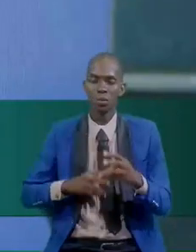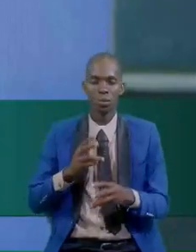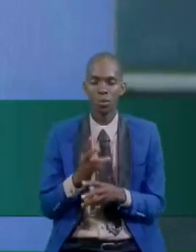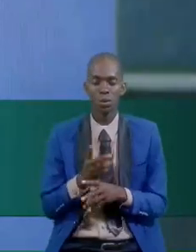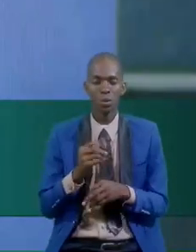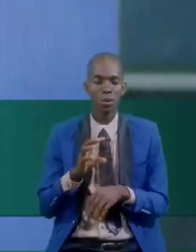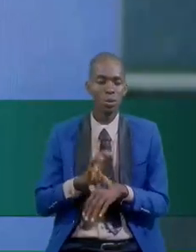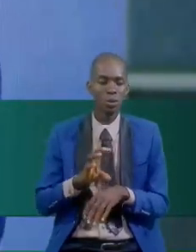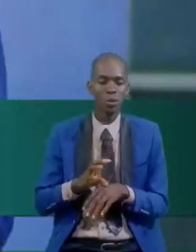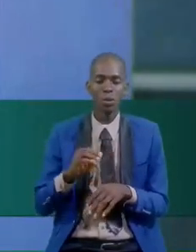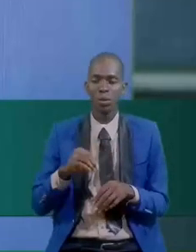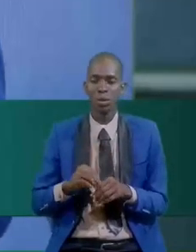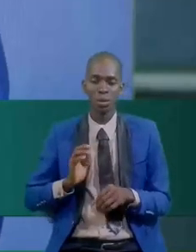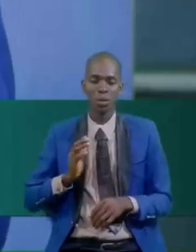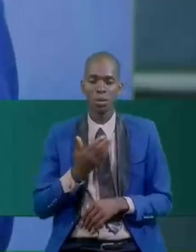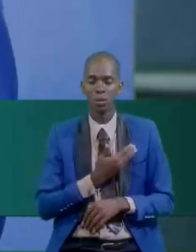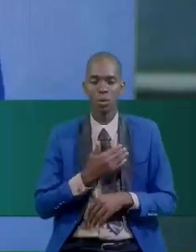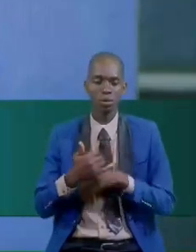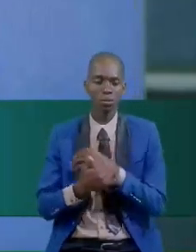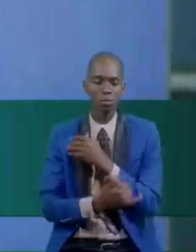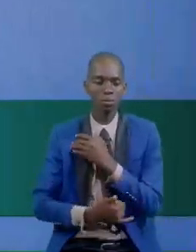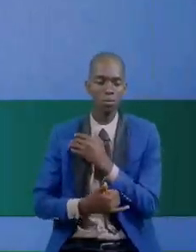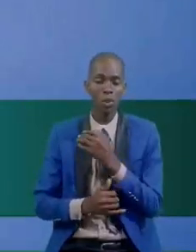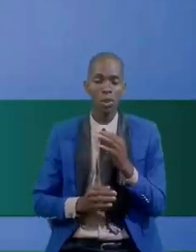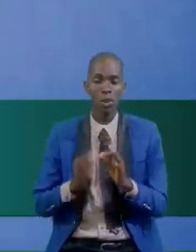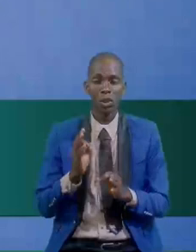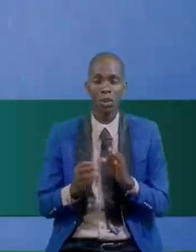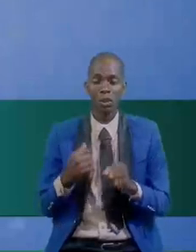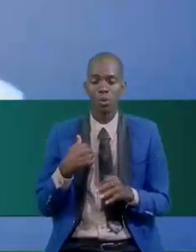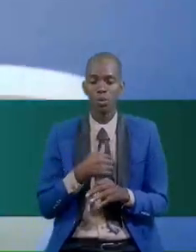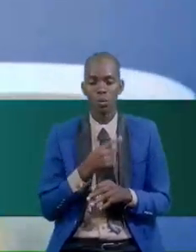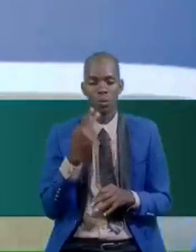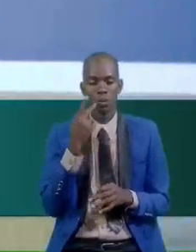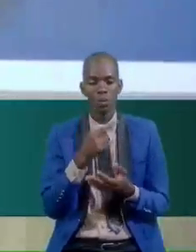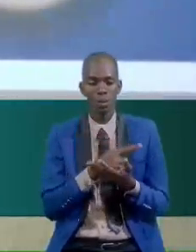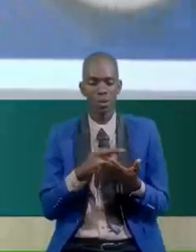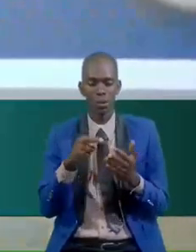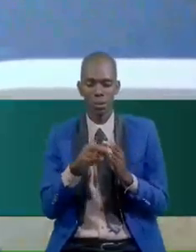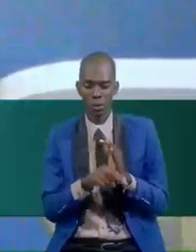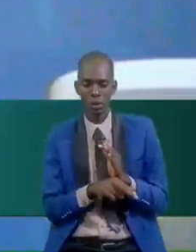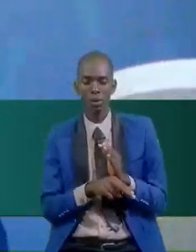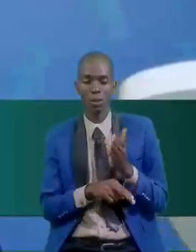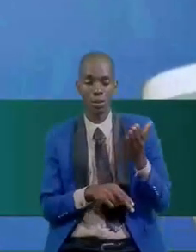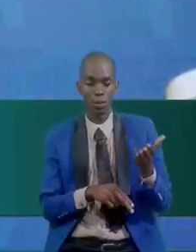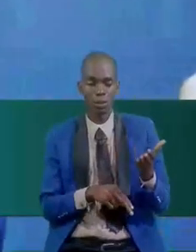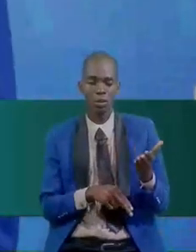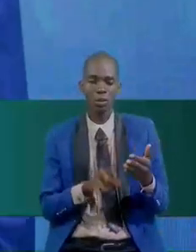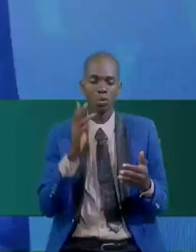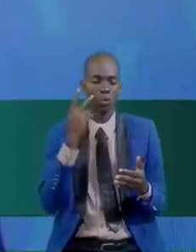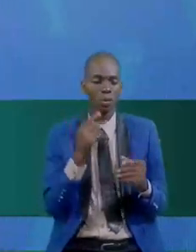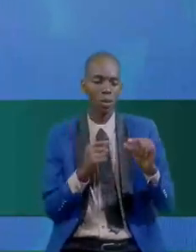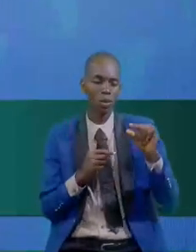dans notre nation. Semer selon la justice. Si nous voyons la justice, c'est des gouttes de justice par-ci,